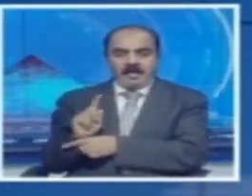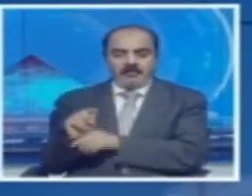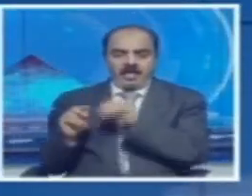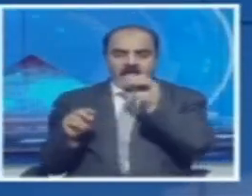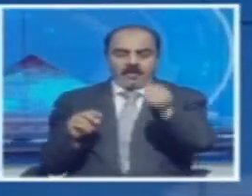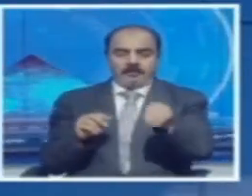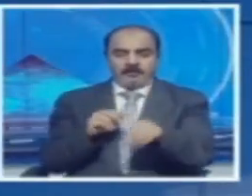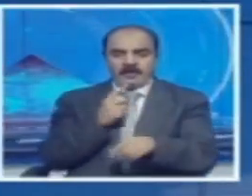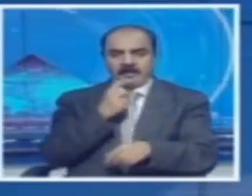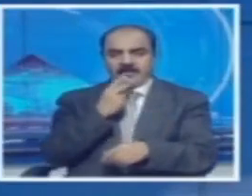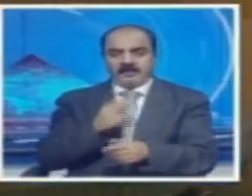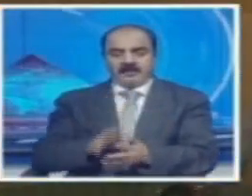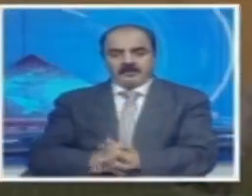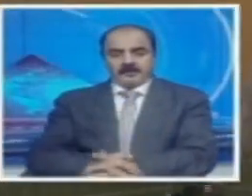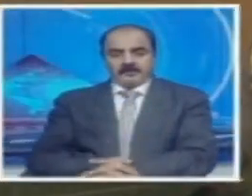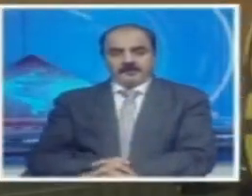للكيت كات.